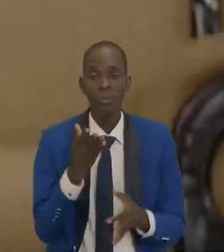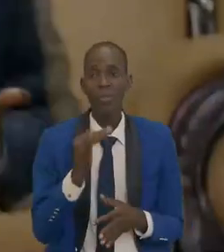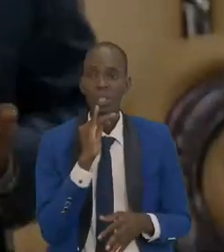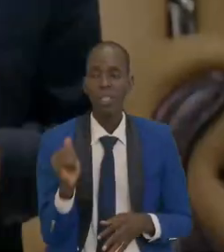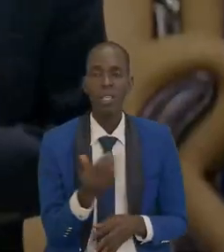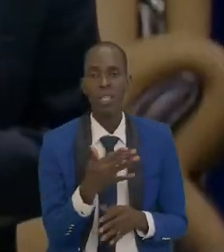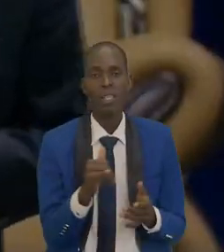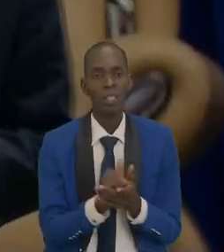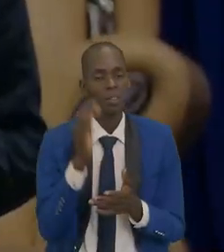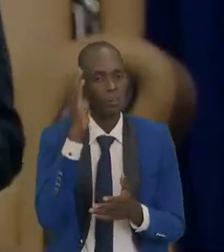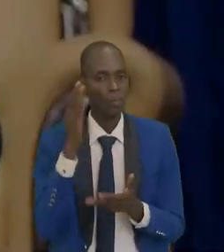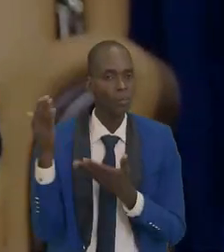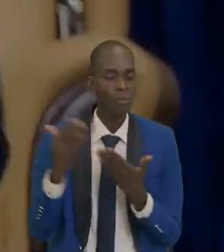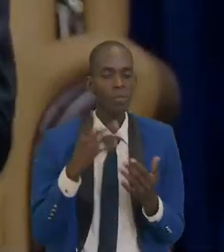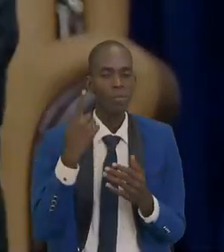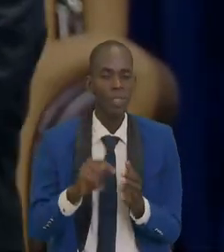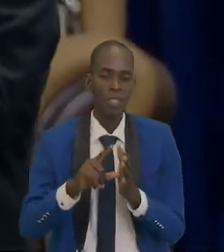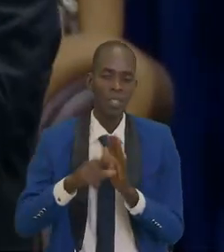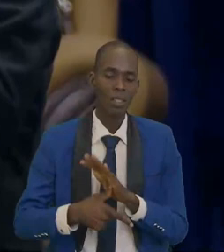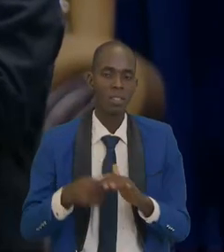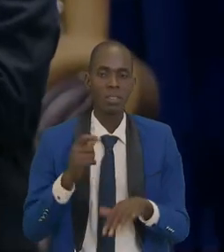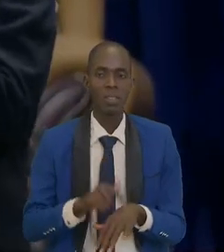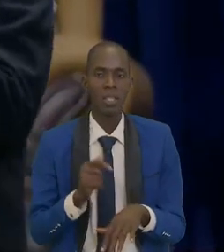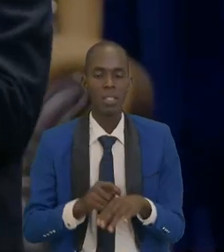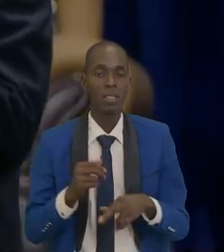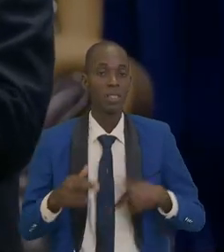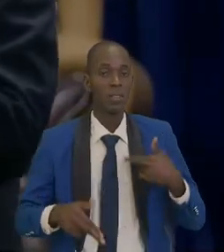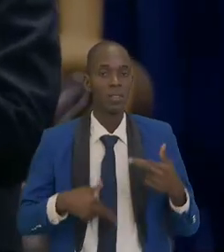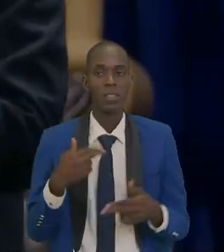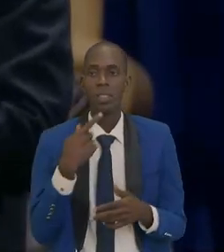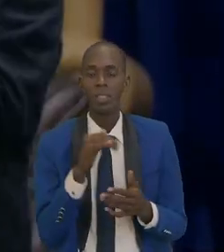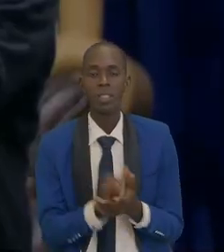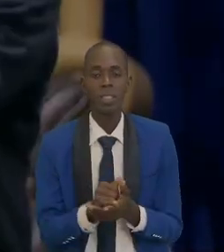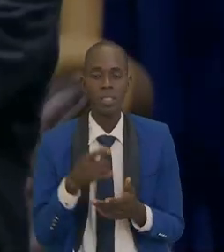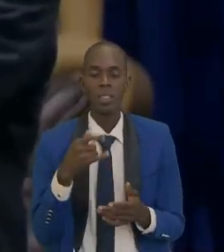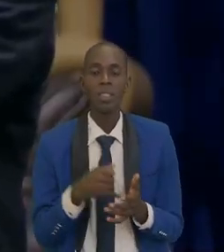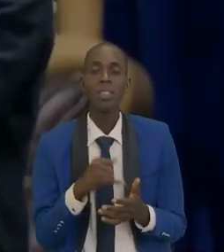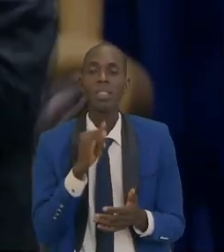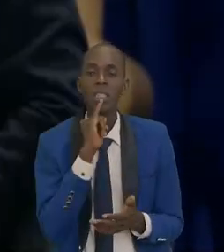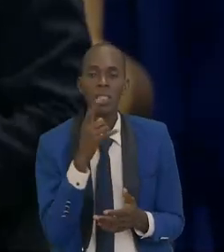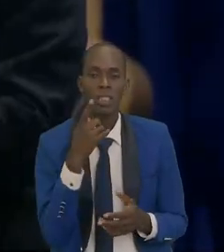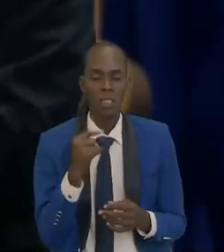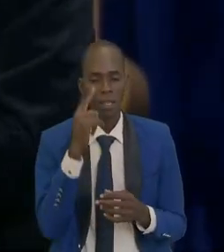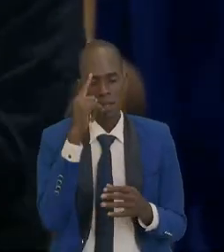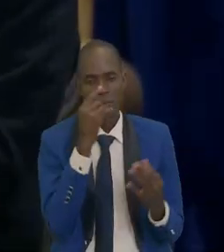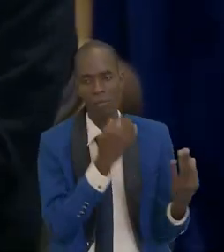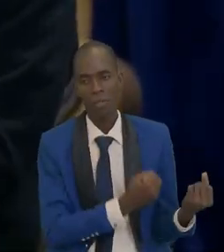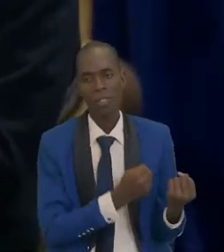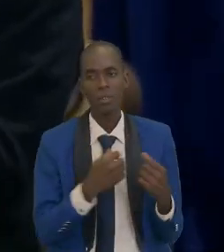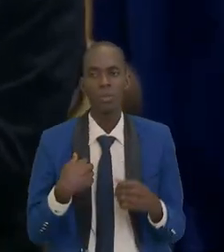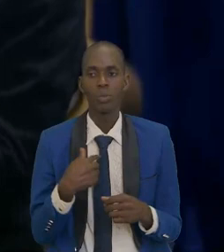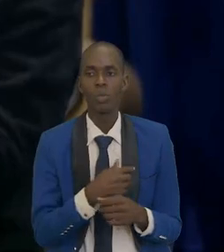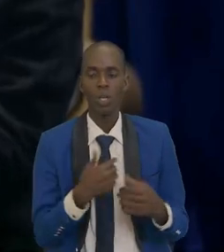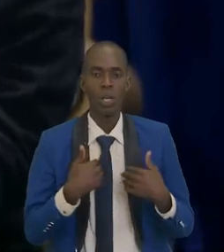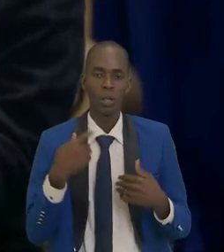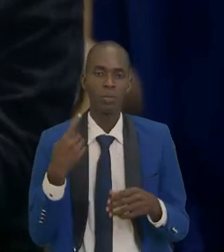qui apportera le réveil des derniers jours, c'est la foi que nous avons en Dieu. Plus de